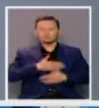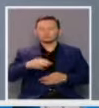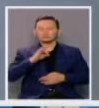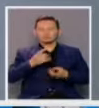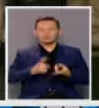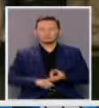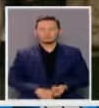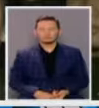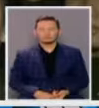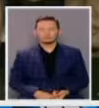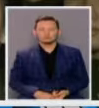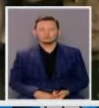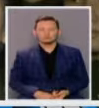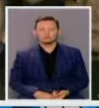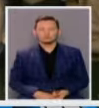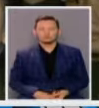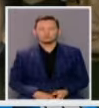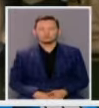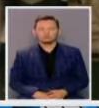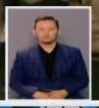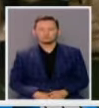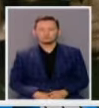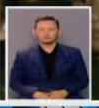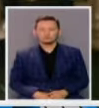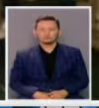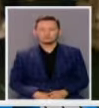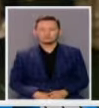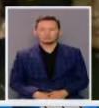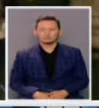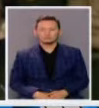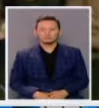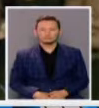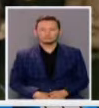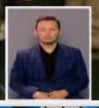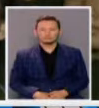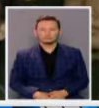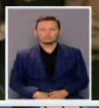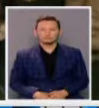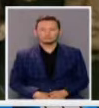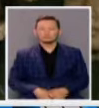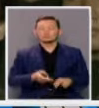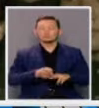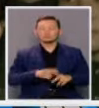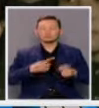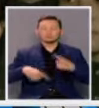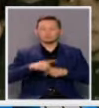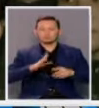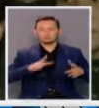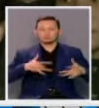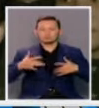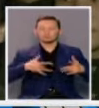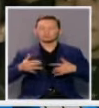молодежь вот он со старта гарнир на узел саша на концерт корпуса концерт мы сегодня сыграли постановку